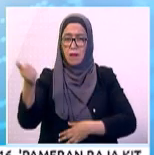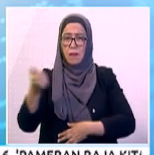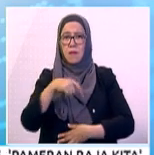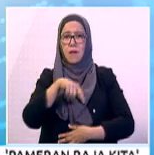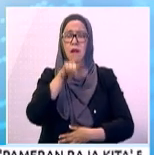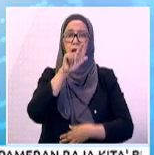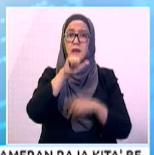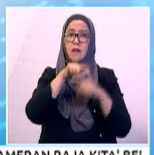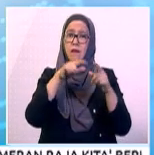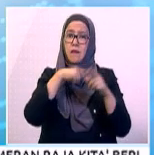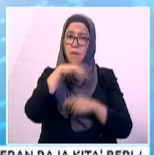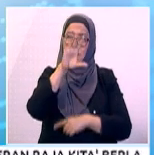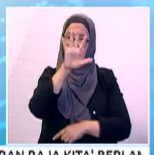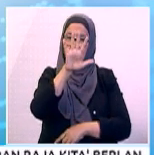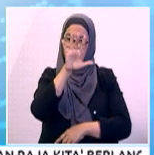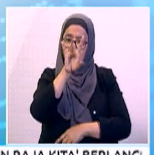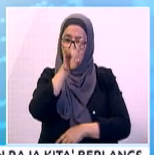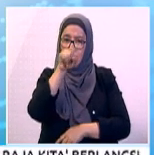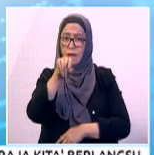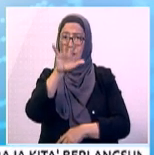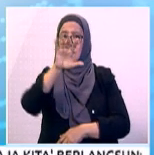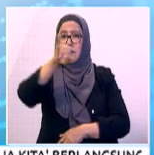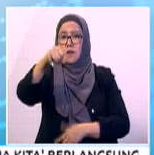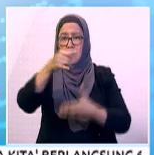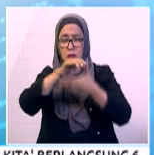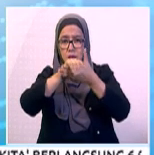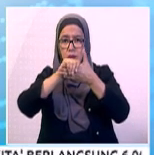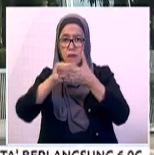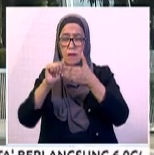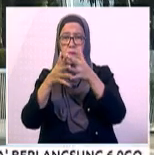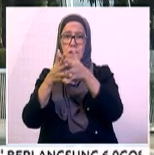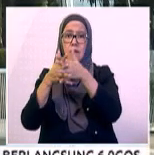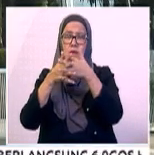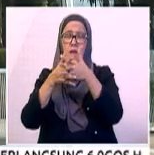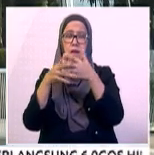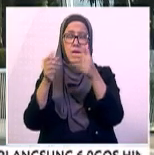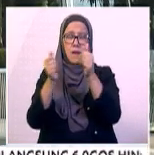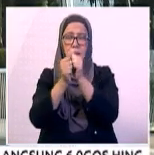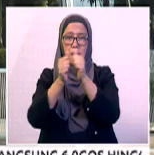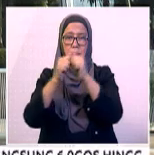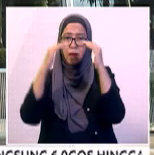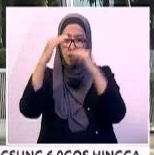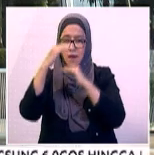$58.5 juta bagi tempoh sama. Kedudukan hadapan pendek berjumlah